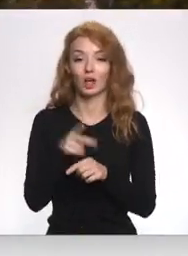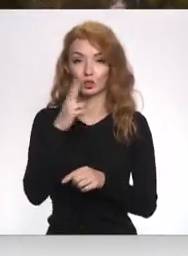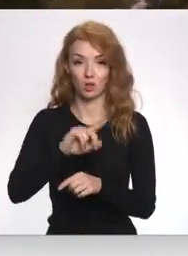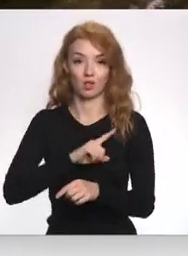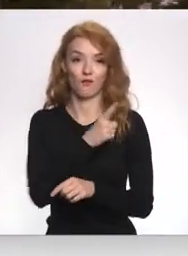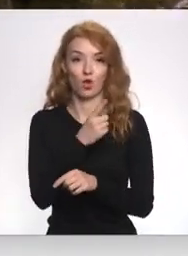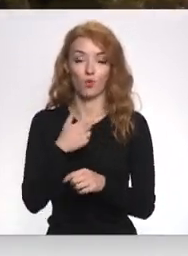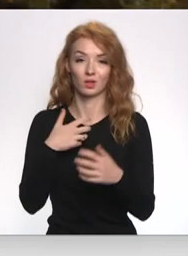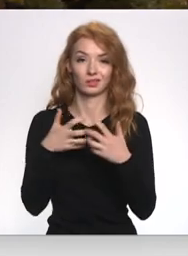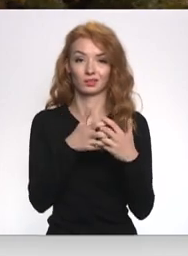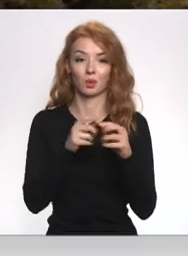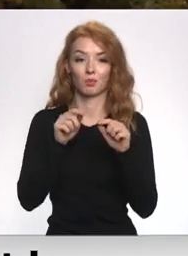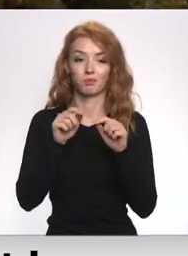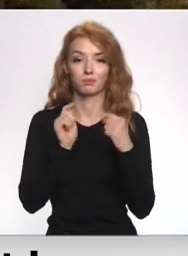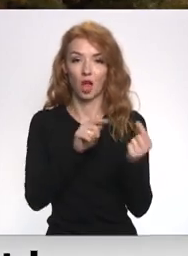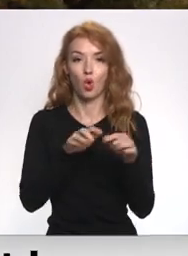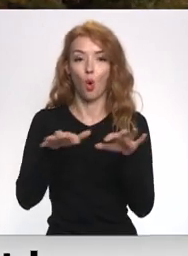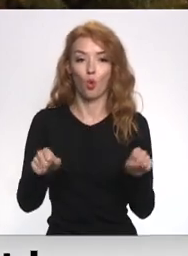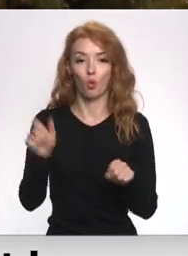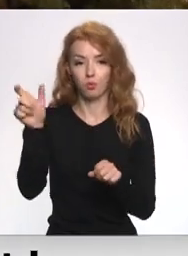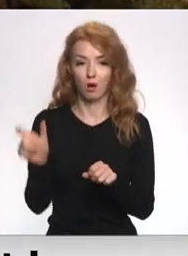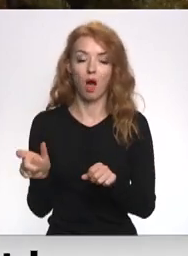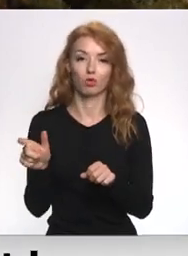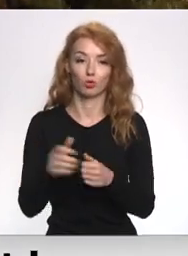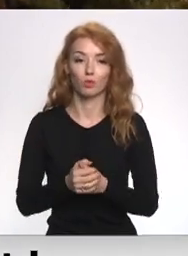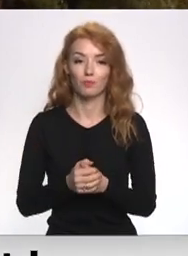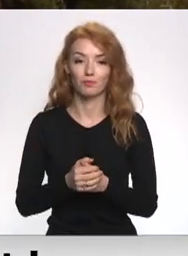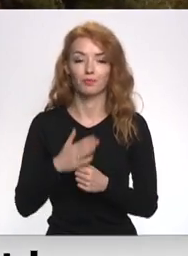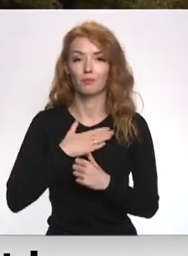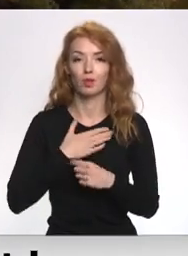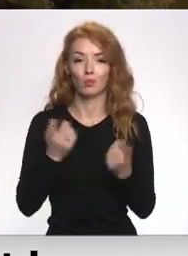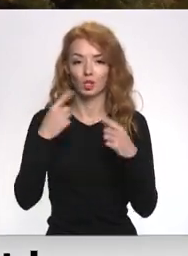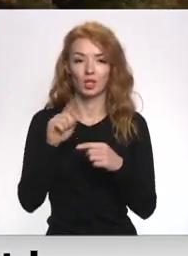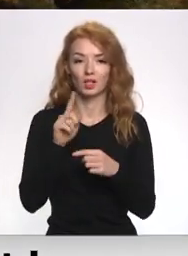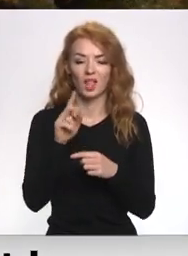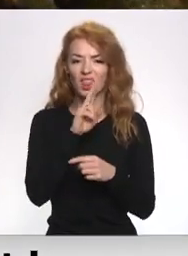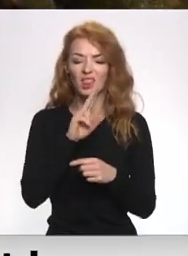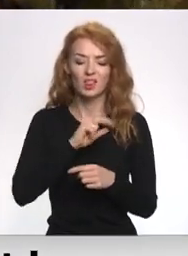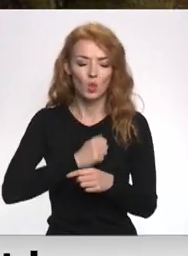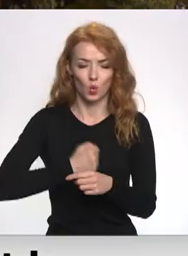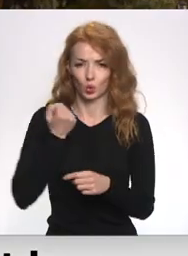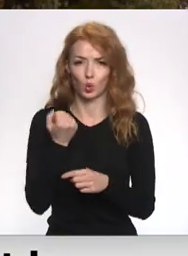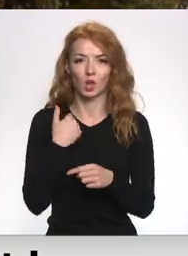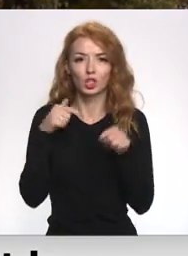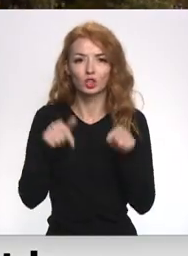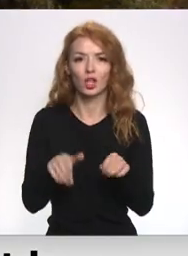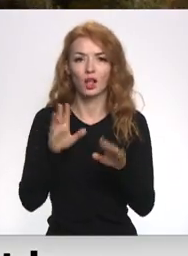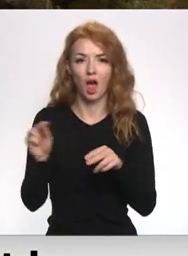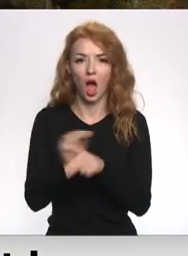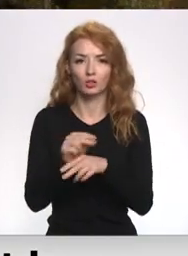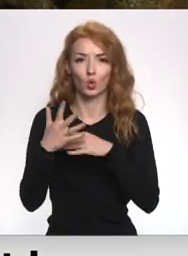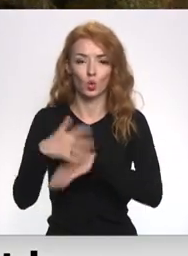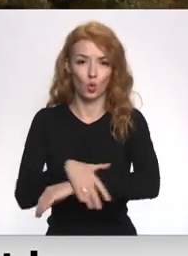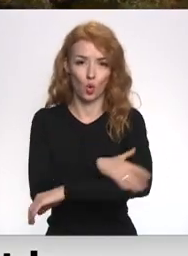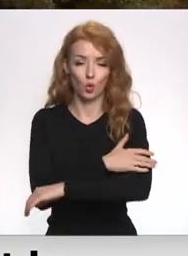ievainojuma, ko guvu cīņā pret okupantu agresoru, kulturāli izsakoties. Man šobrīd ir ļoti neizturami, jo atrodos šeit, lai ārstētu roku, kamēr